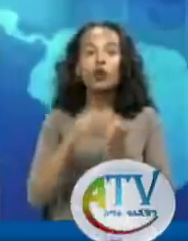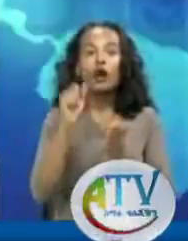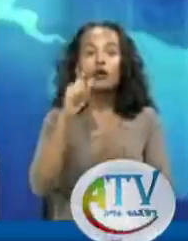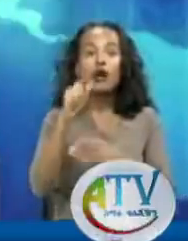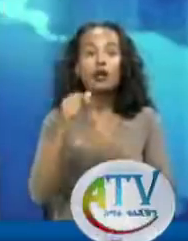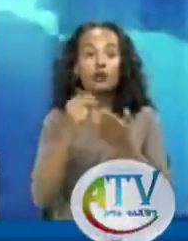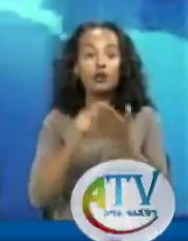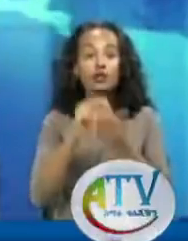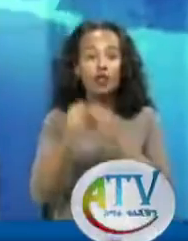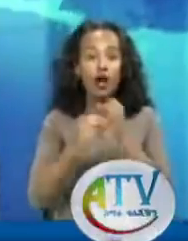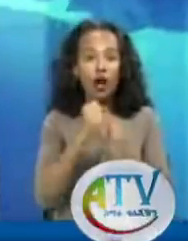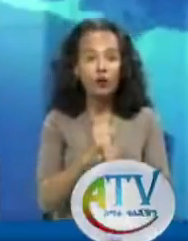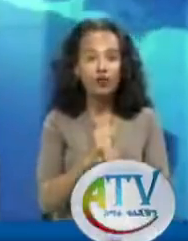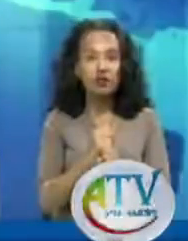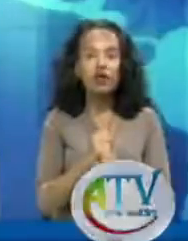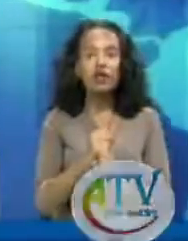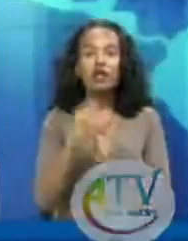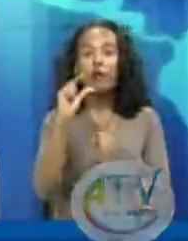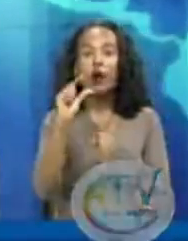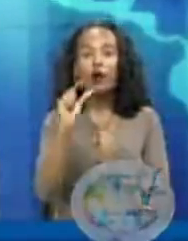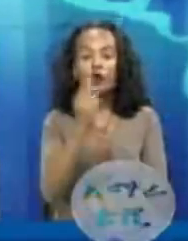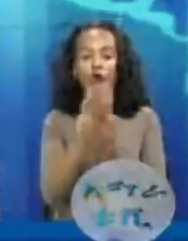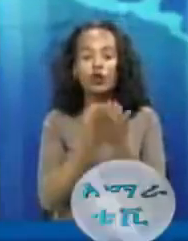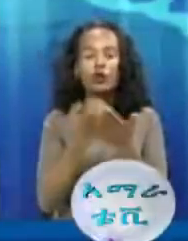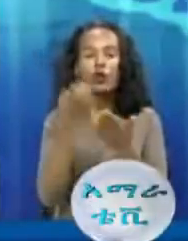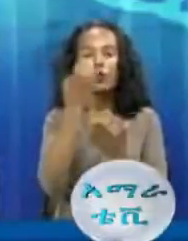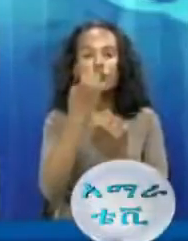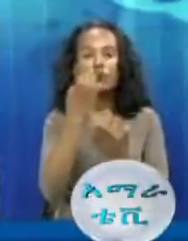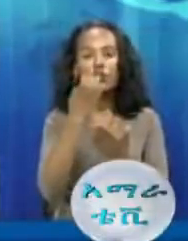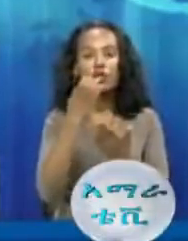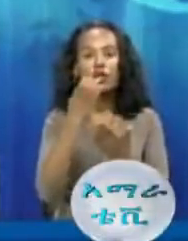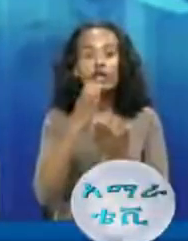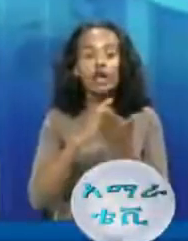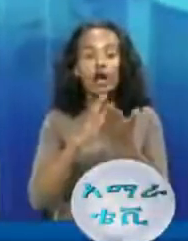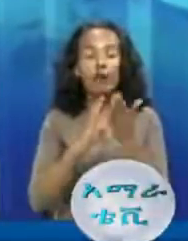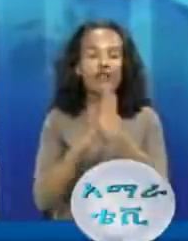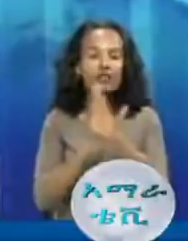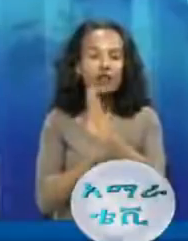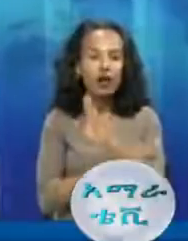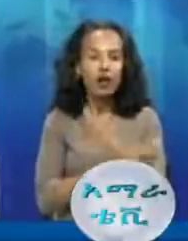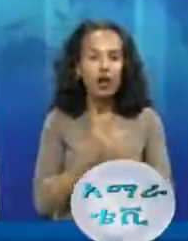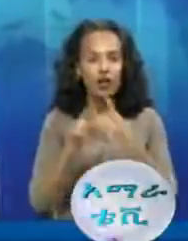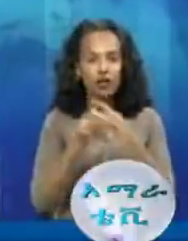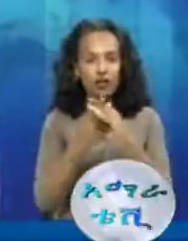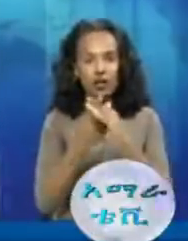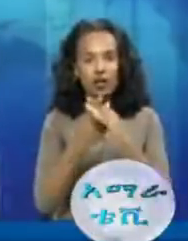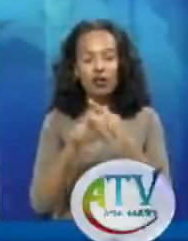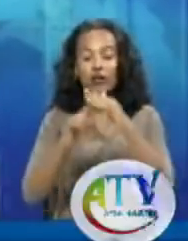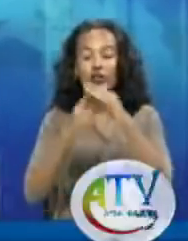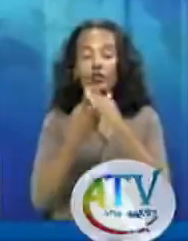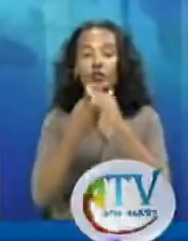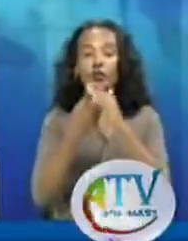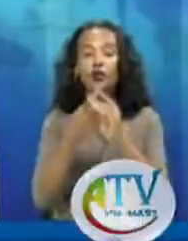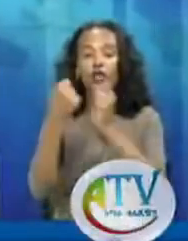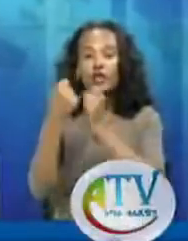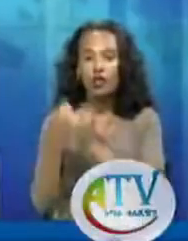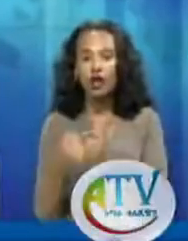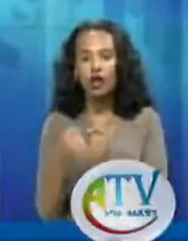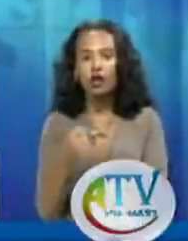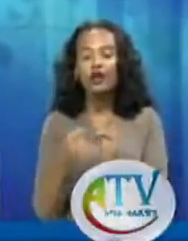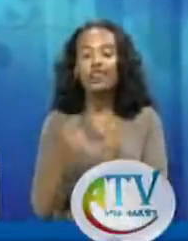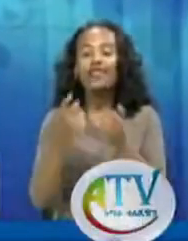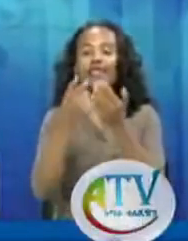ዓመት የማክሮ ኢኮኖሚውን ከማቃናት አንጻር የተጀመሩ የተጠናከረ የገቢ ማሰባሰብ